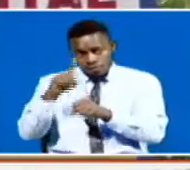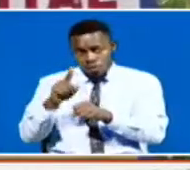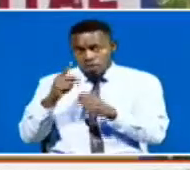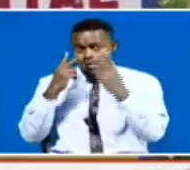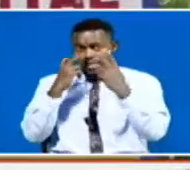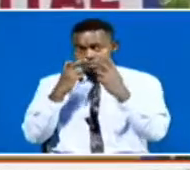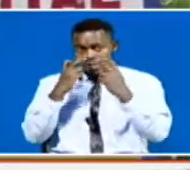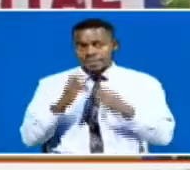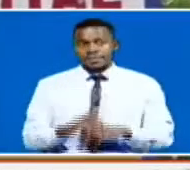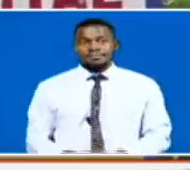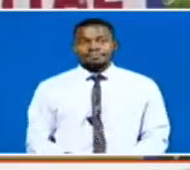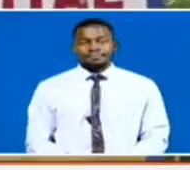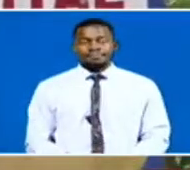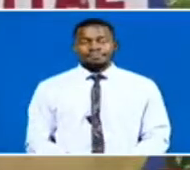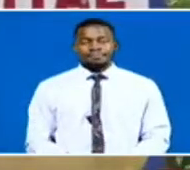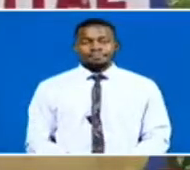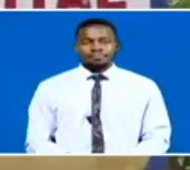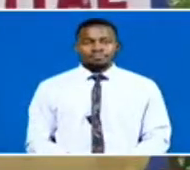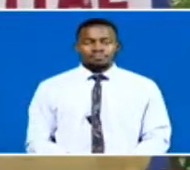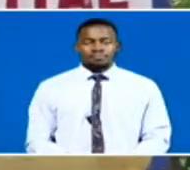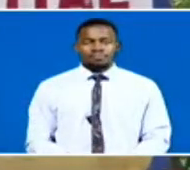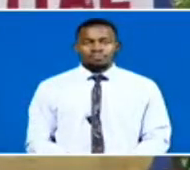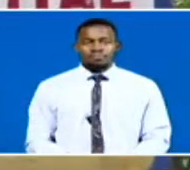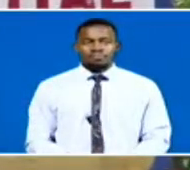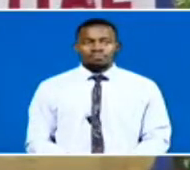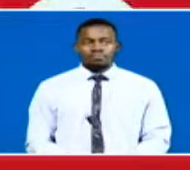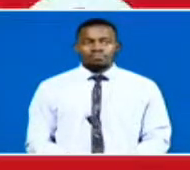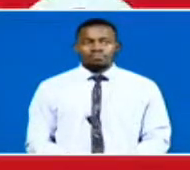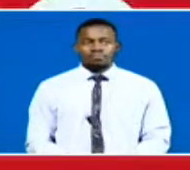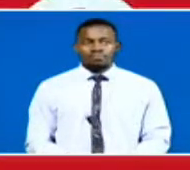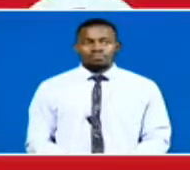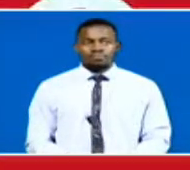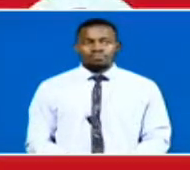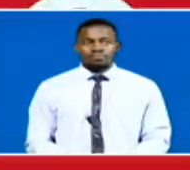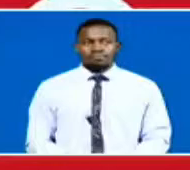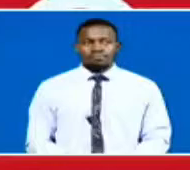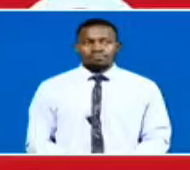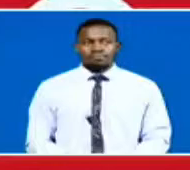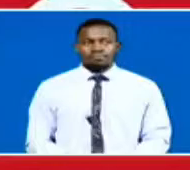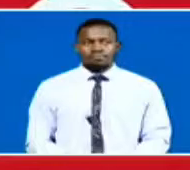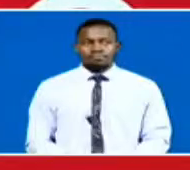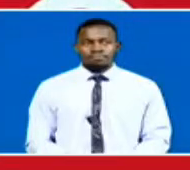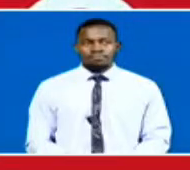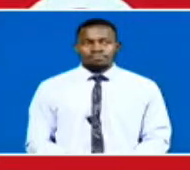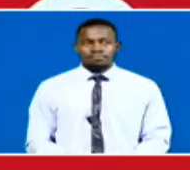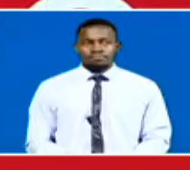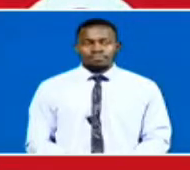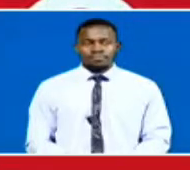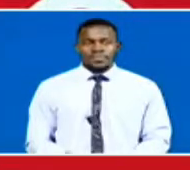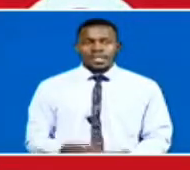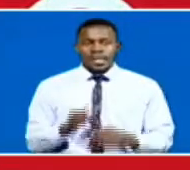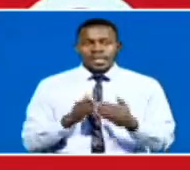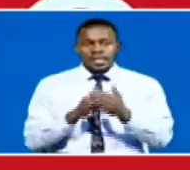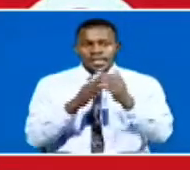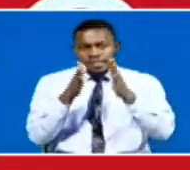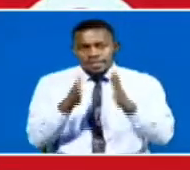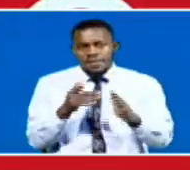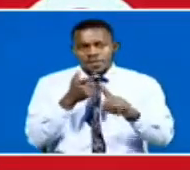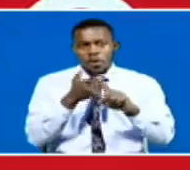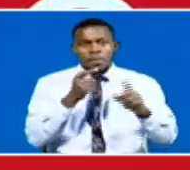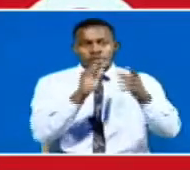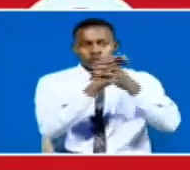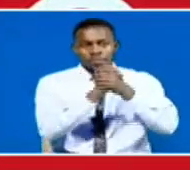In Imurogate, KTN News. Mungu akupe nguvu. Viongozi kwenye chama cha Jubilee